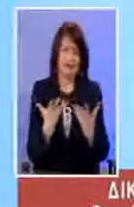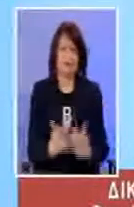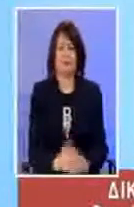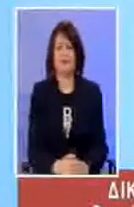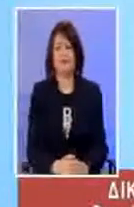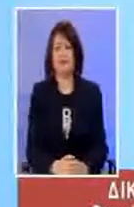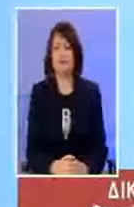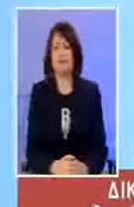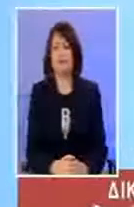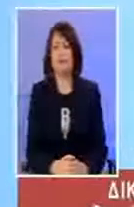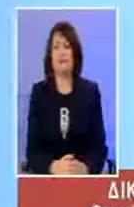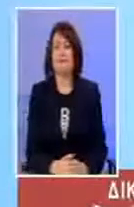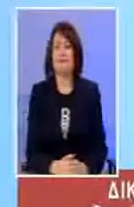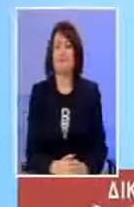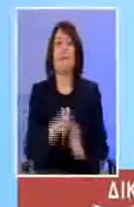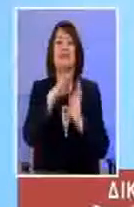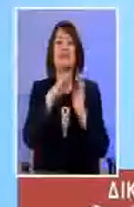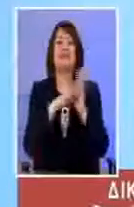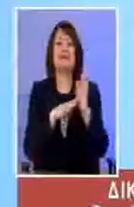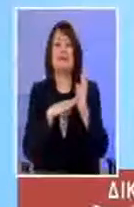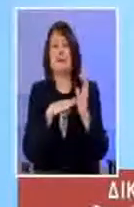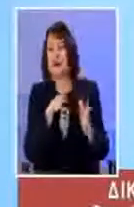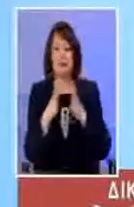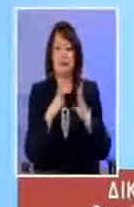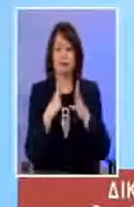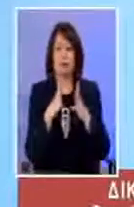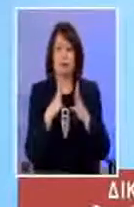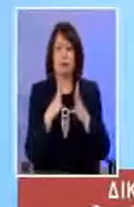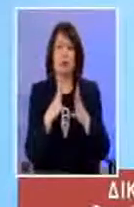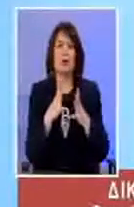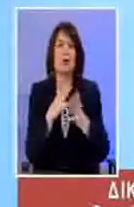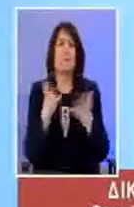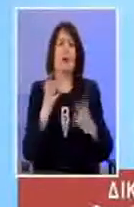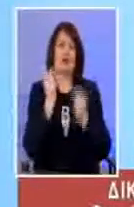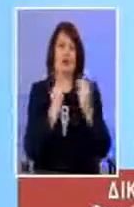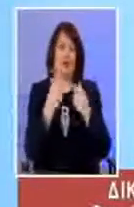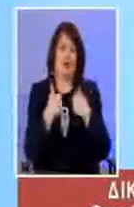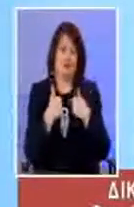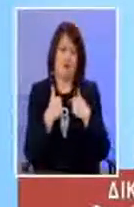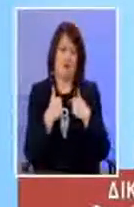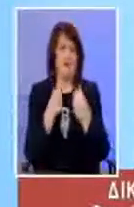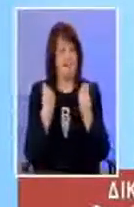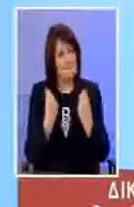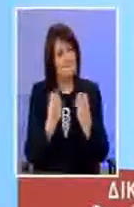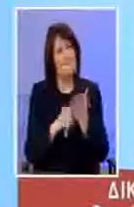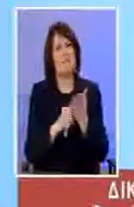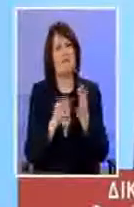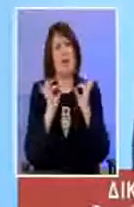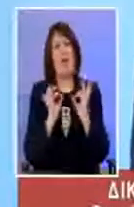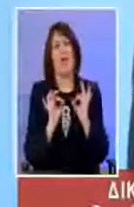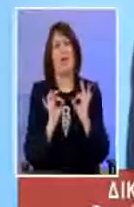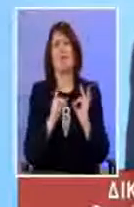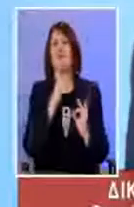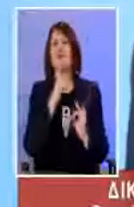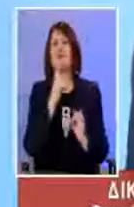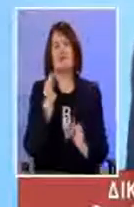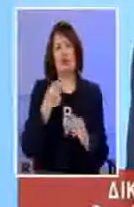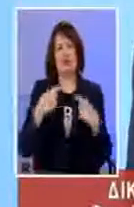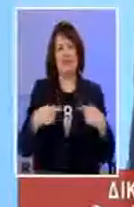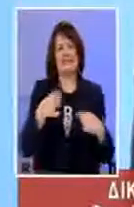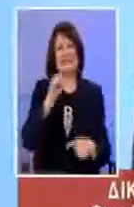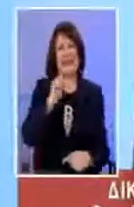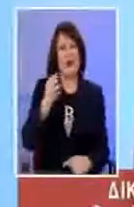όλο σύστημα και μας δημιουργεί μεγάλη ανομαλία. Δηλαδή αυτά. Καλό είναι να τηρούνται, όπως ακριβώς είπε ο κύριος Κυπουρόπουλος, εδώ ο Στέλιος,